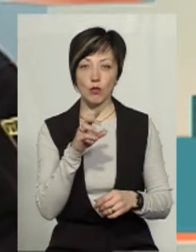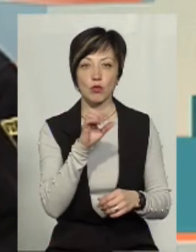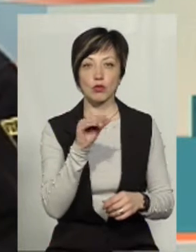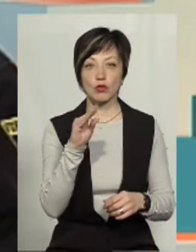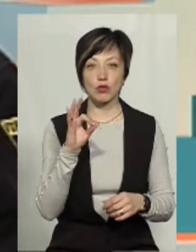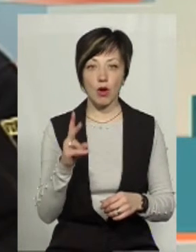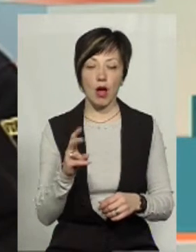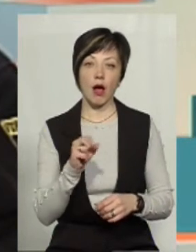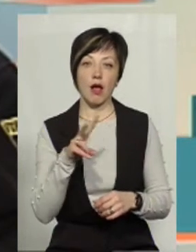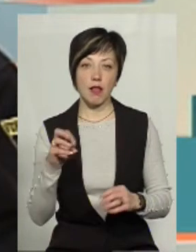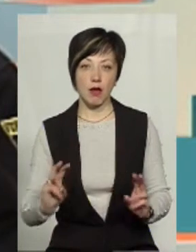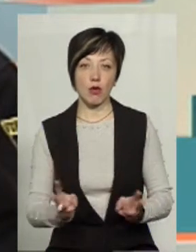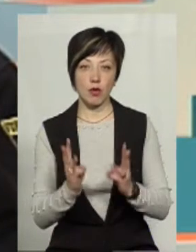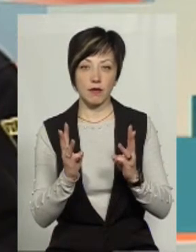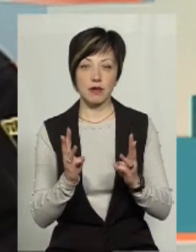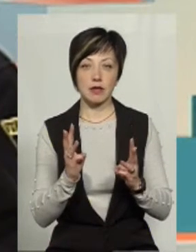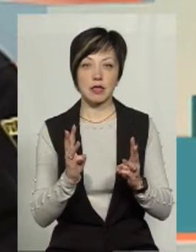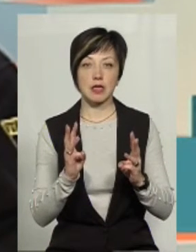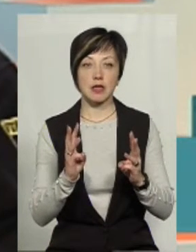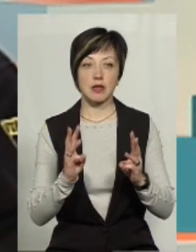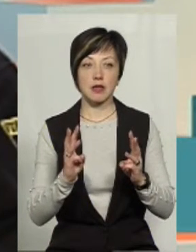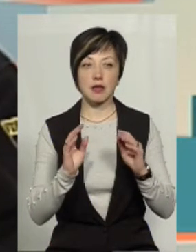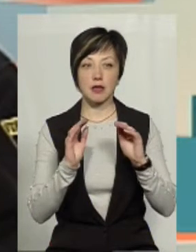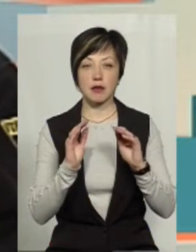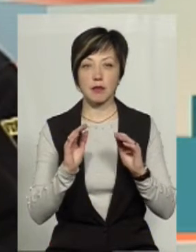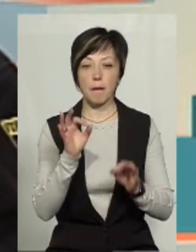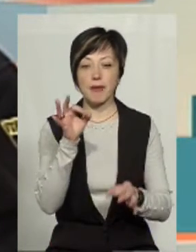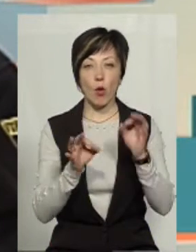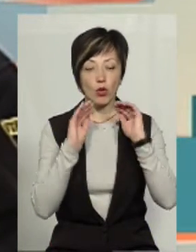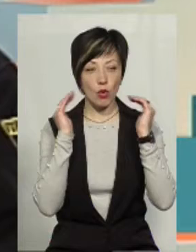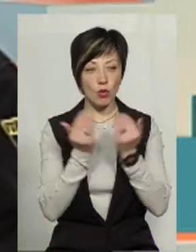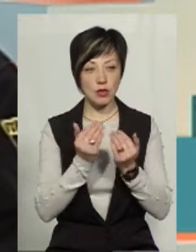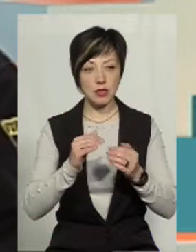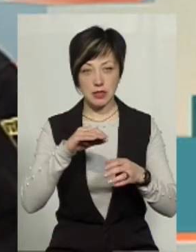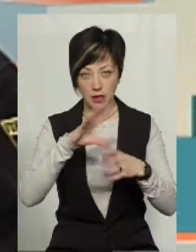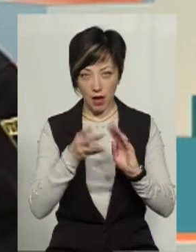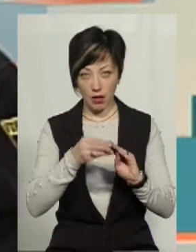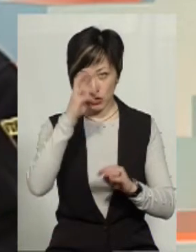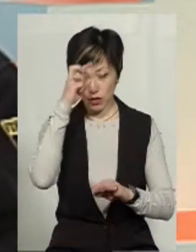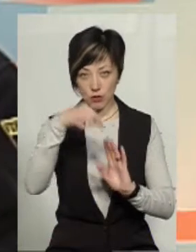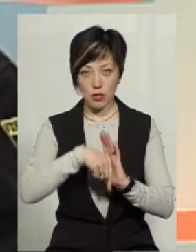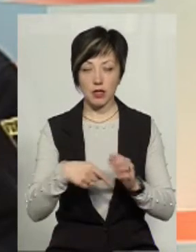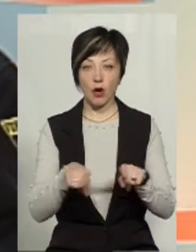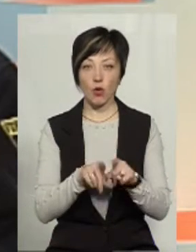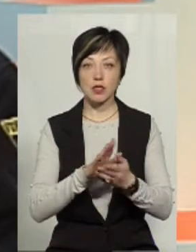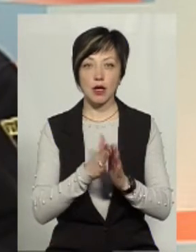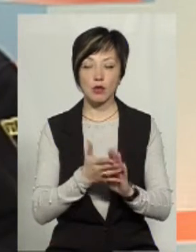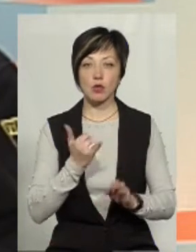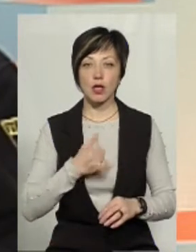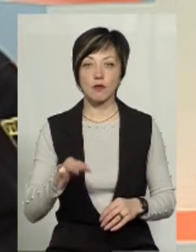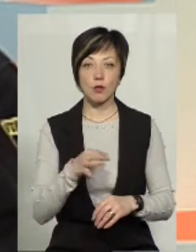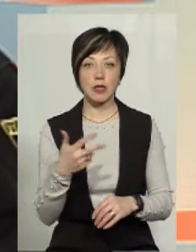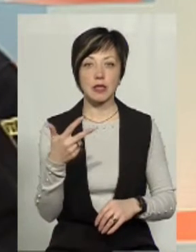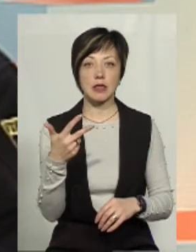Бужка, але й горів заказник загальнодержавного значення. Такого статусу у нас в області